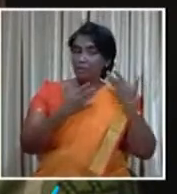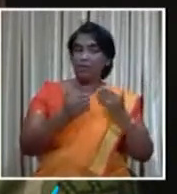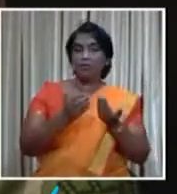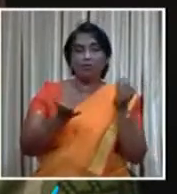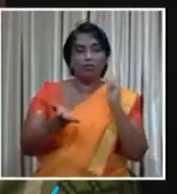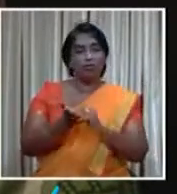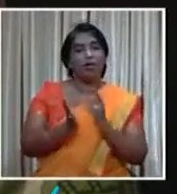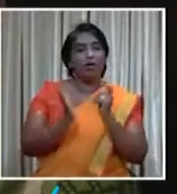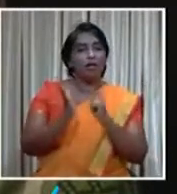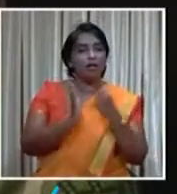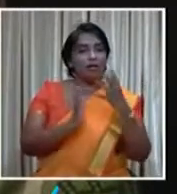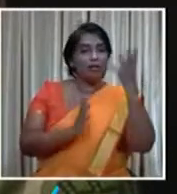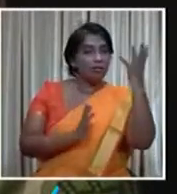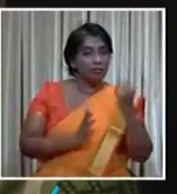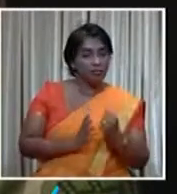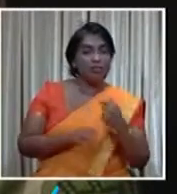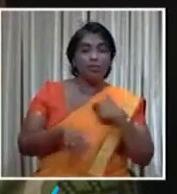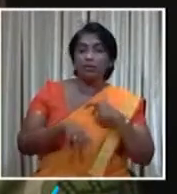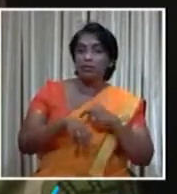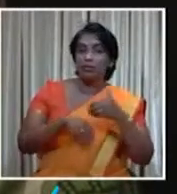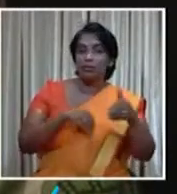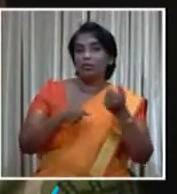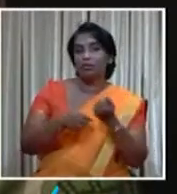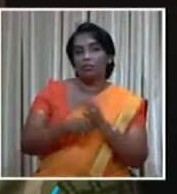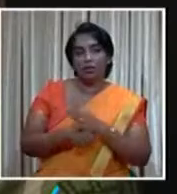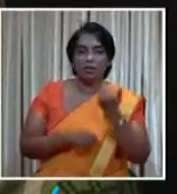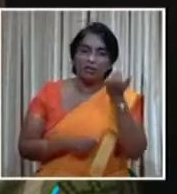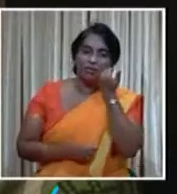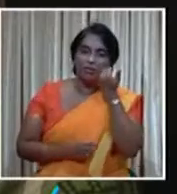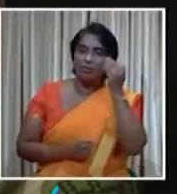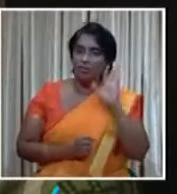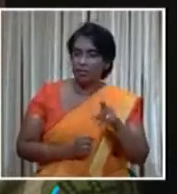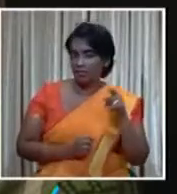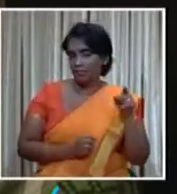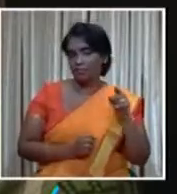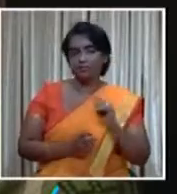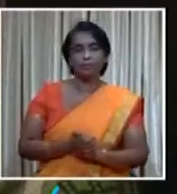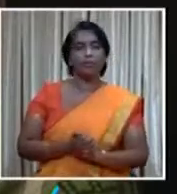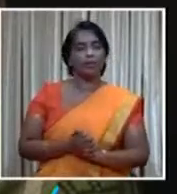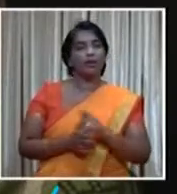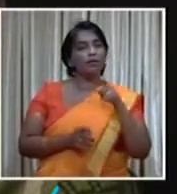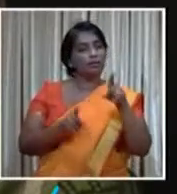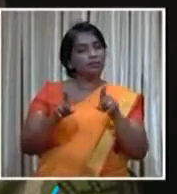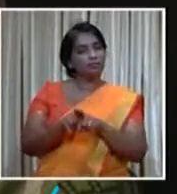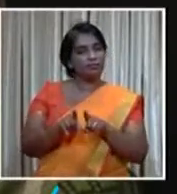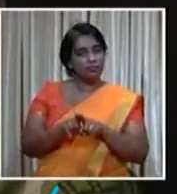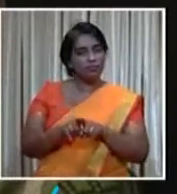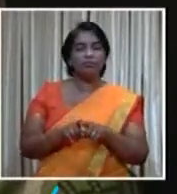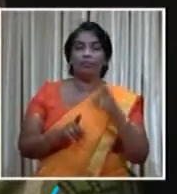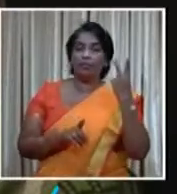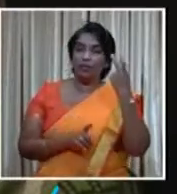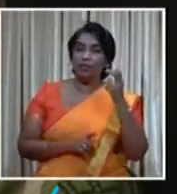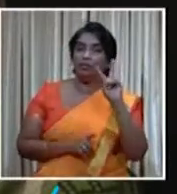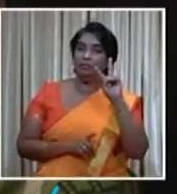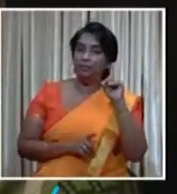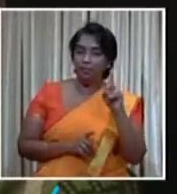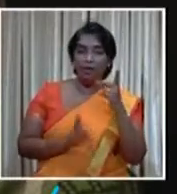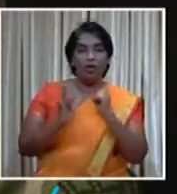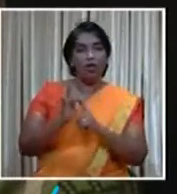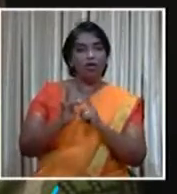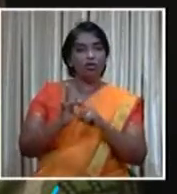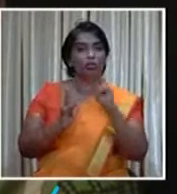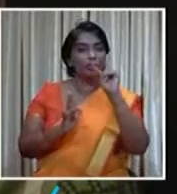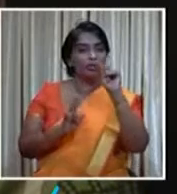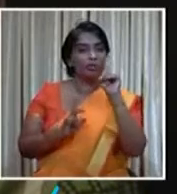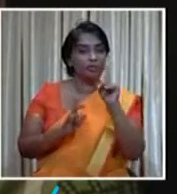ණය ගැනීමට සිදු වූ වකවානුව මෙම කොවිඩ් වසංගත වකවානුව බවයි. එලෙසම ඔහු 2021 ඔක්තෝබර්